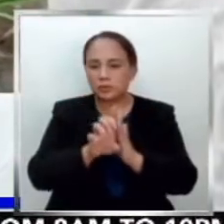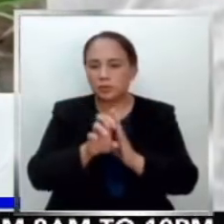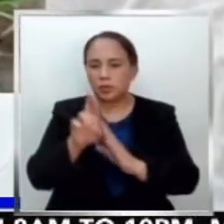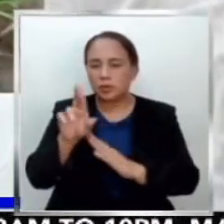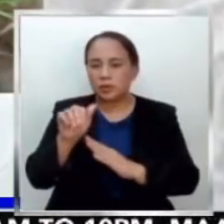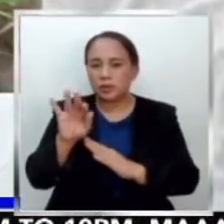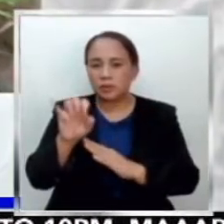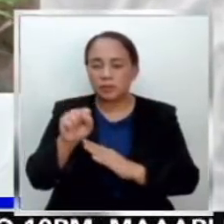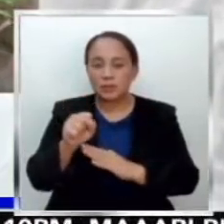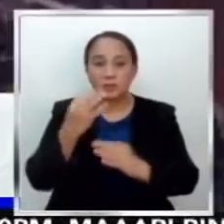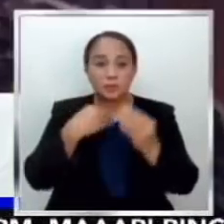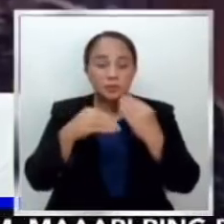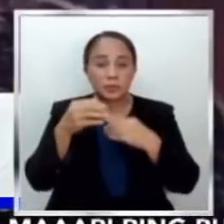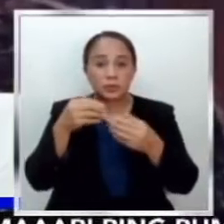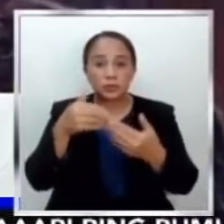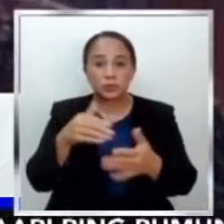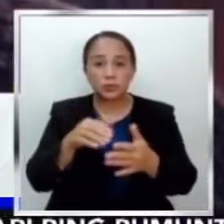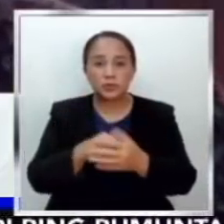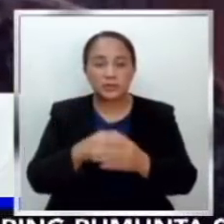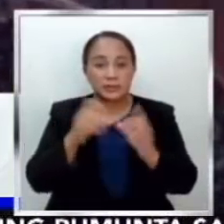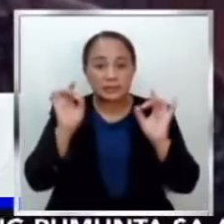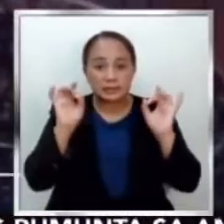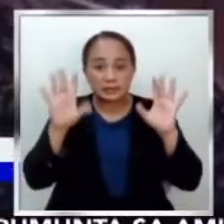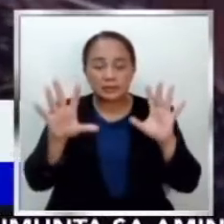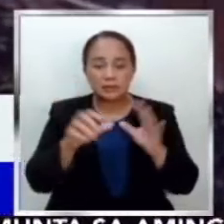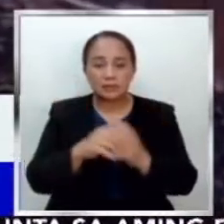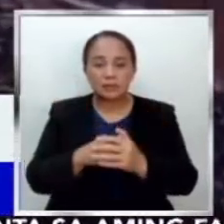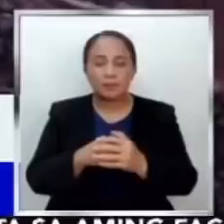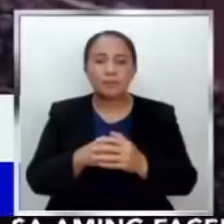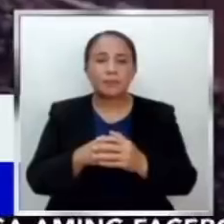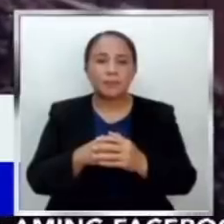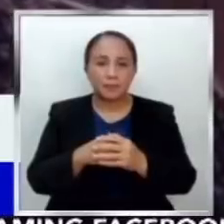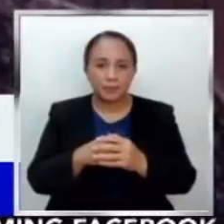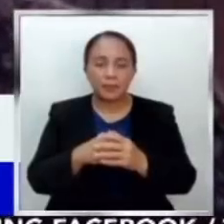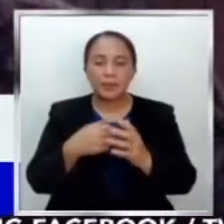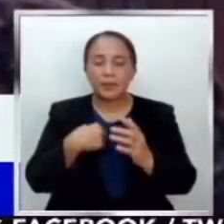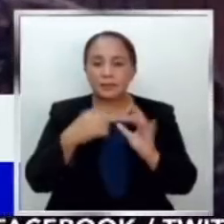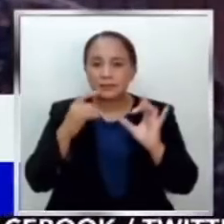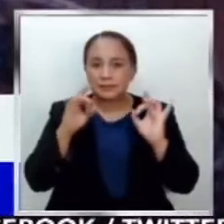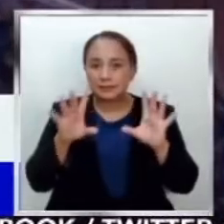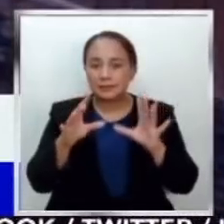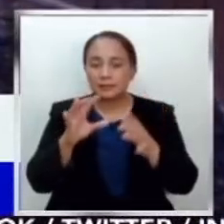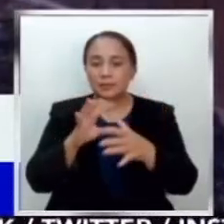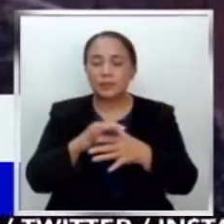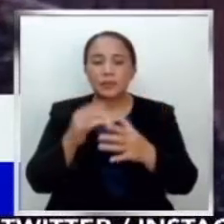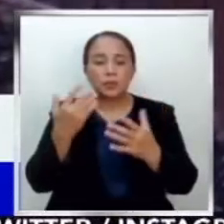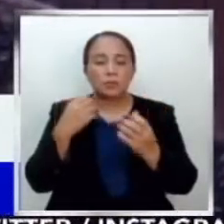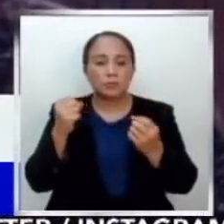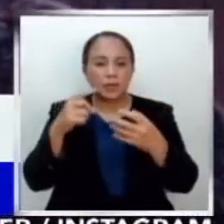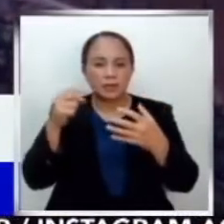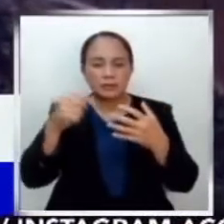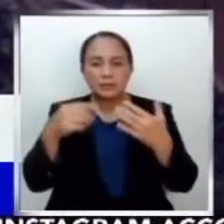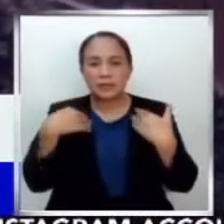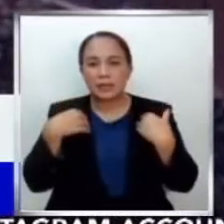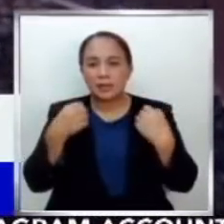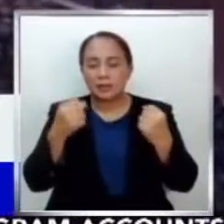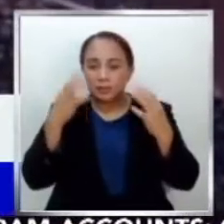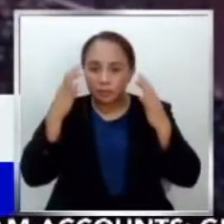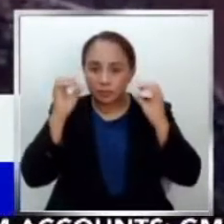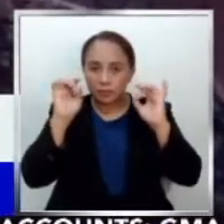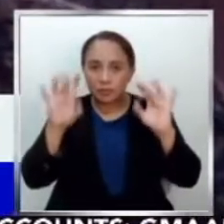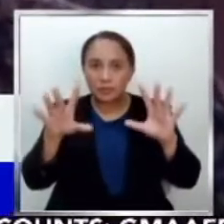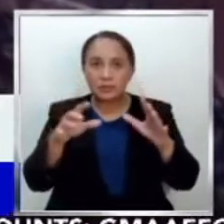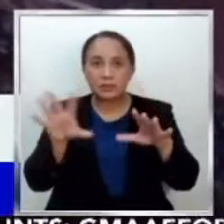ng aso ay delikado. Ang karne ng aso ay delikado. Napakarami pong health risk involved